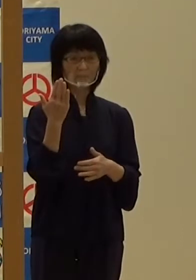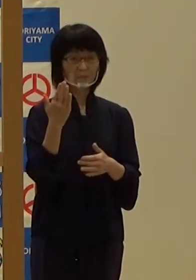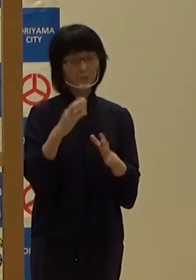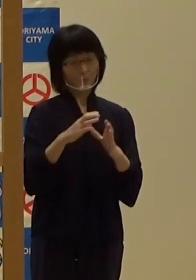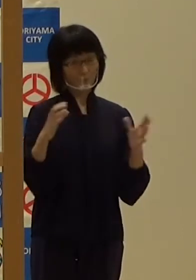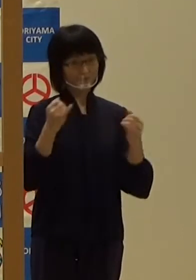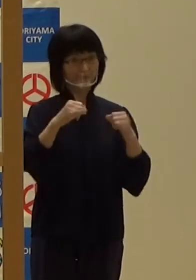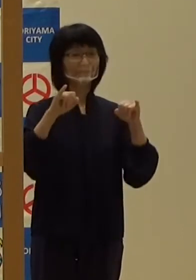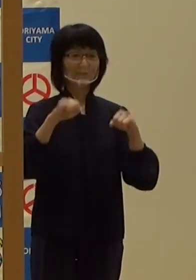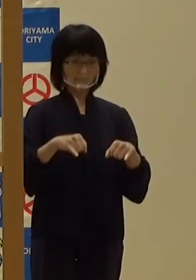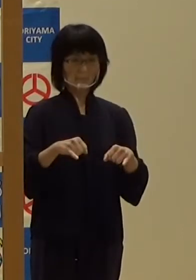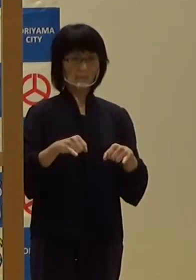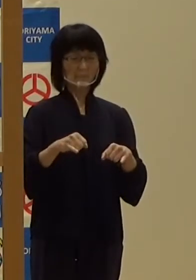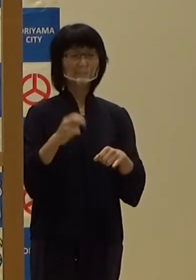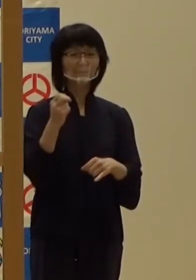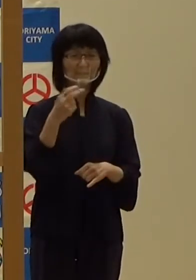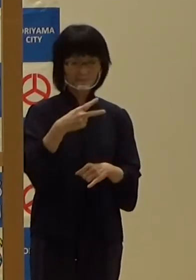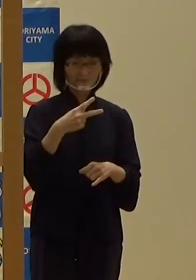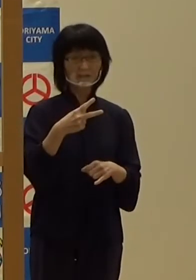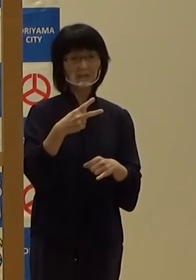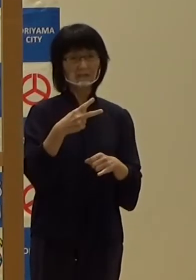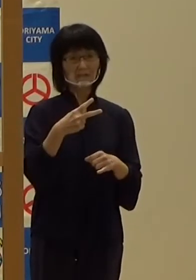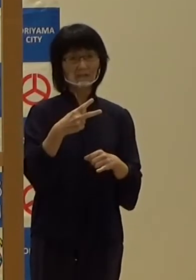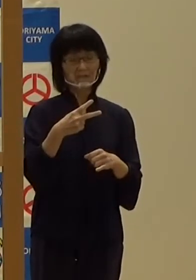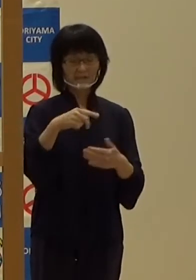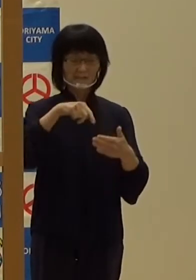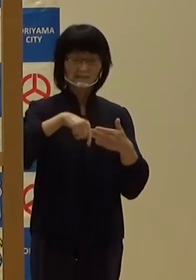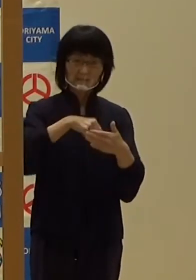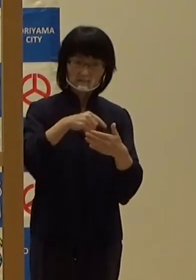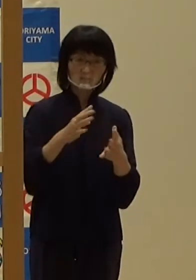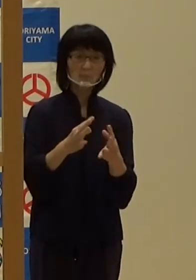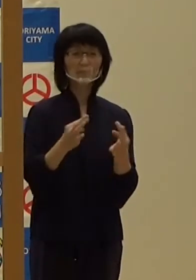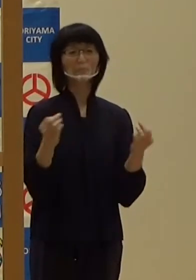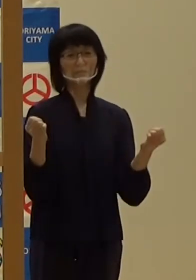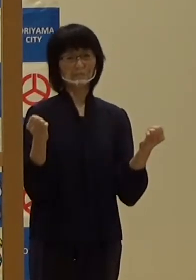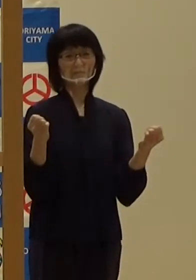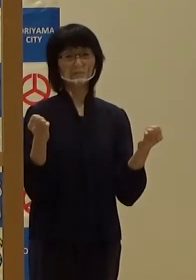し、それから量的にも若干多いものですから、